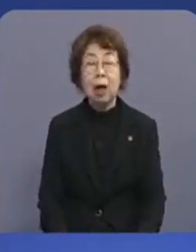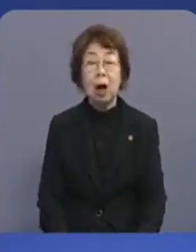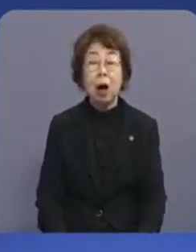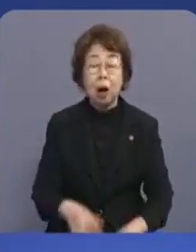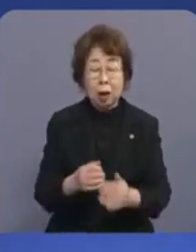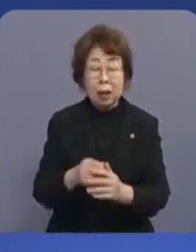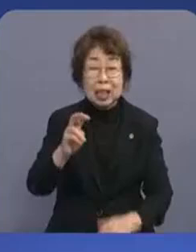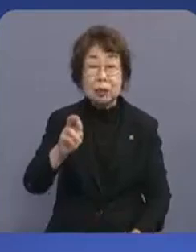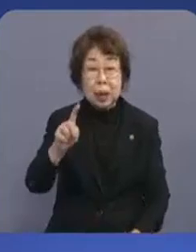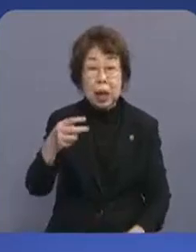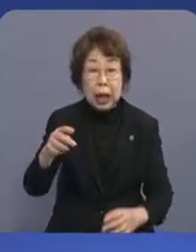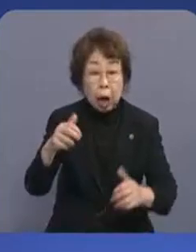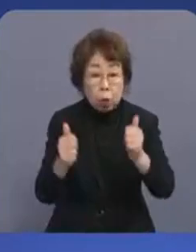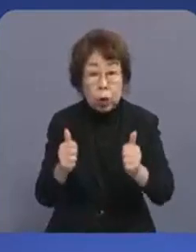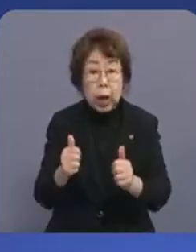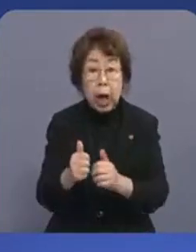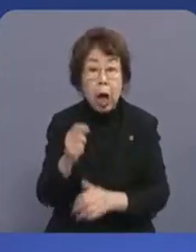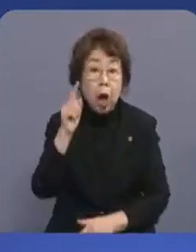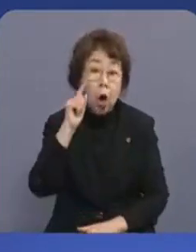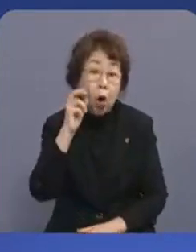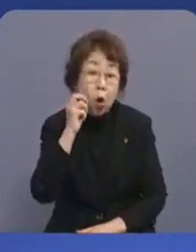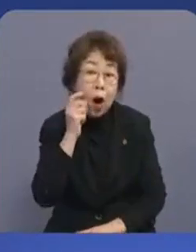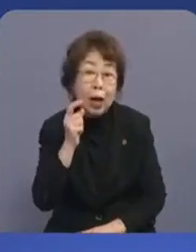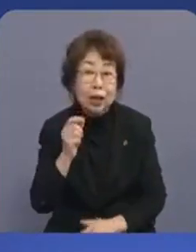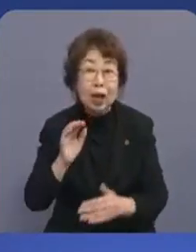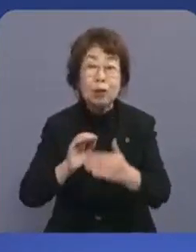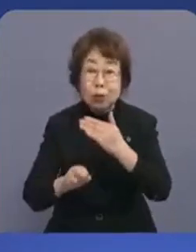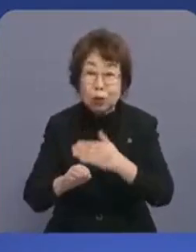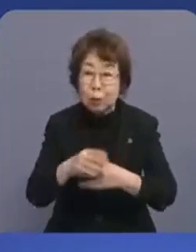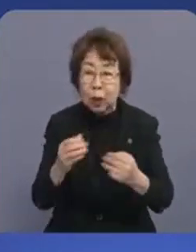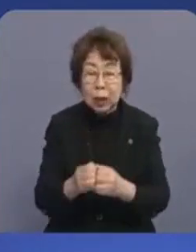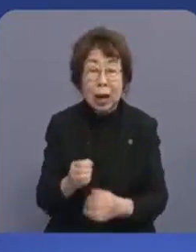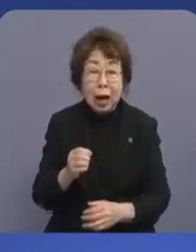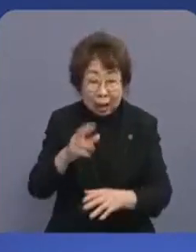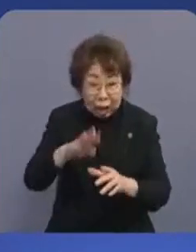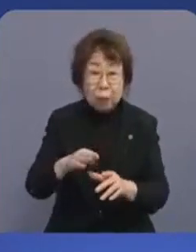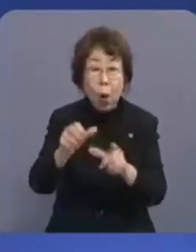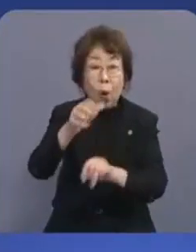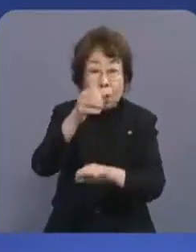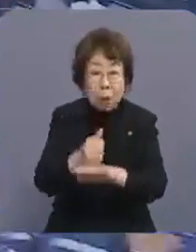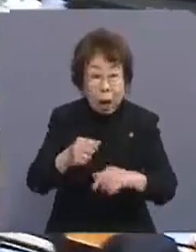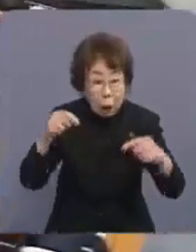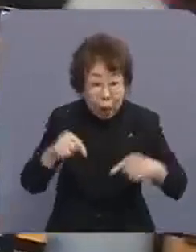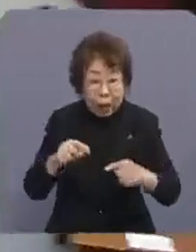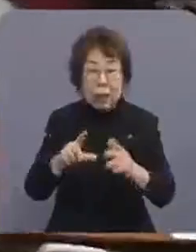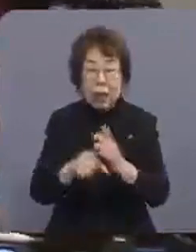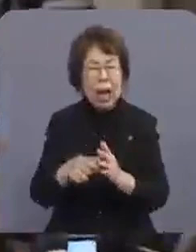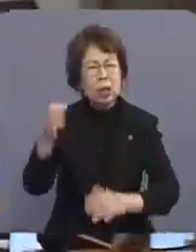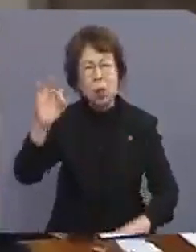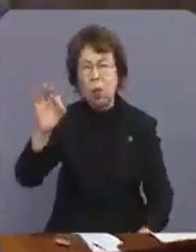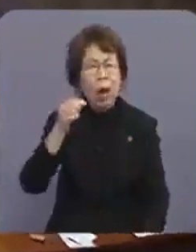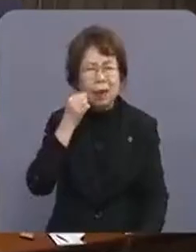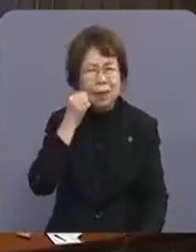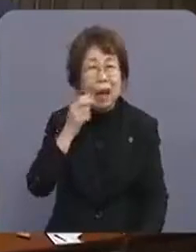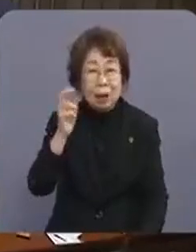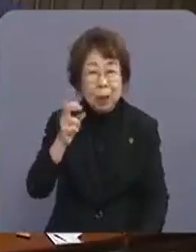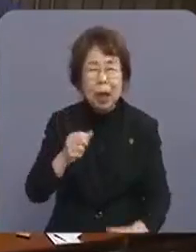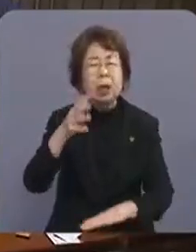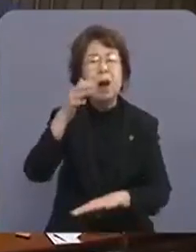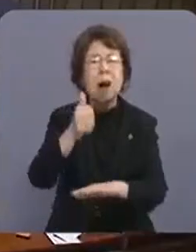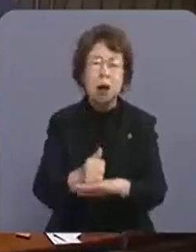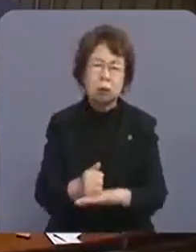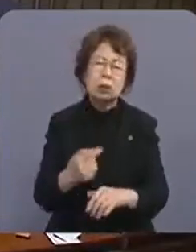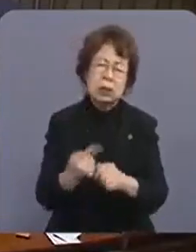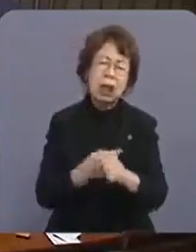21대 국회가 이제 얼마 남지 않은 상황이잖아요 이번 달 말에 열리는 본회의에서도 이게 통과되지 않으면 결국